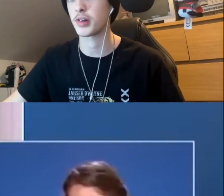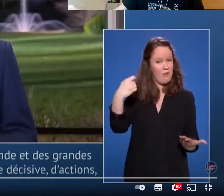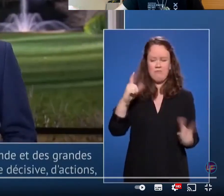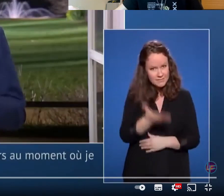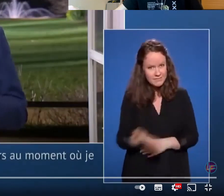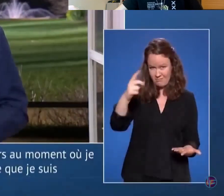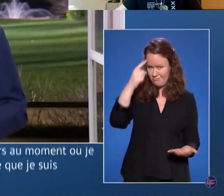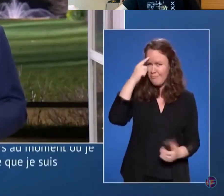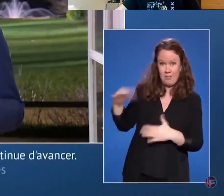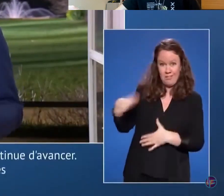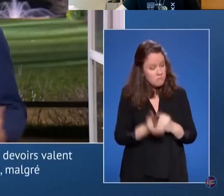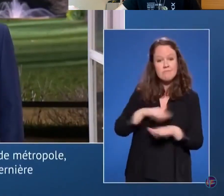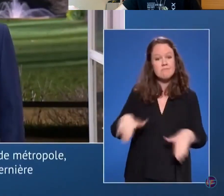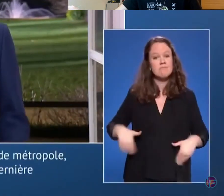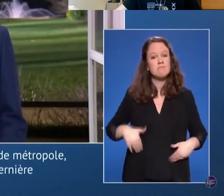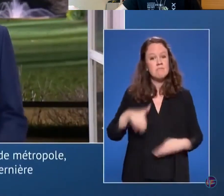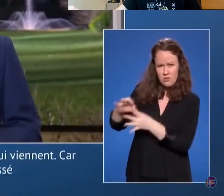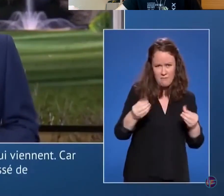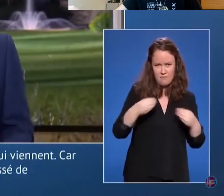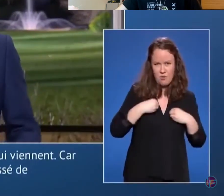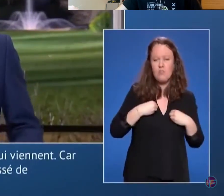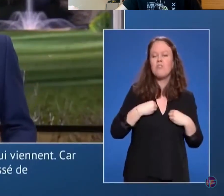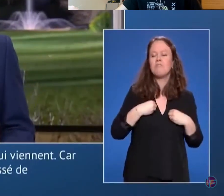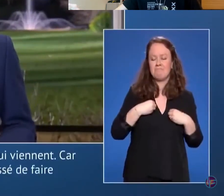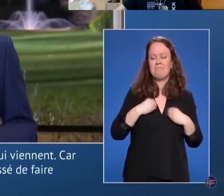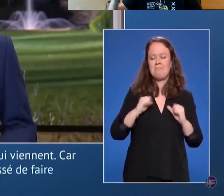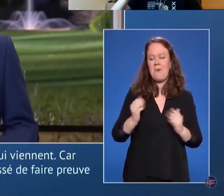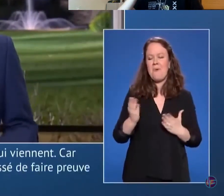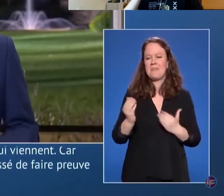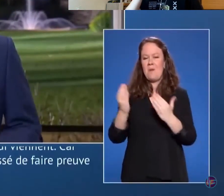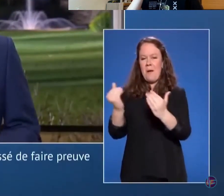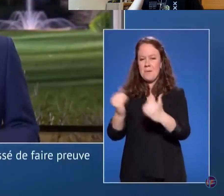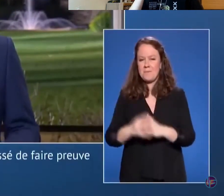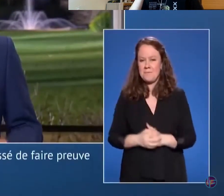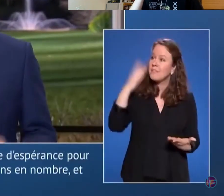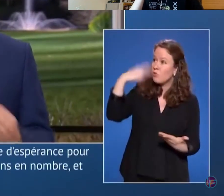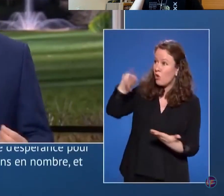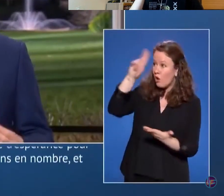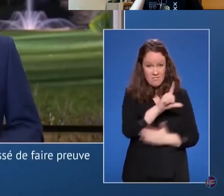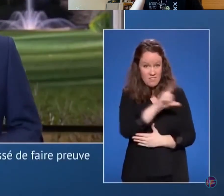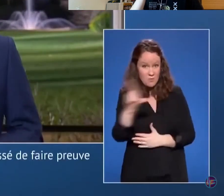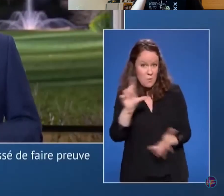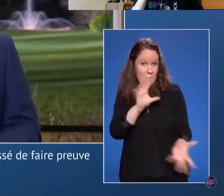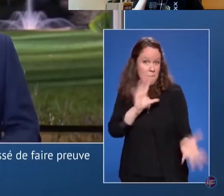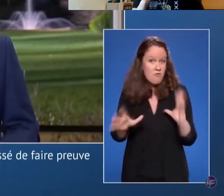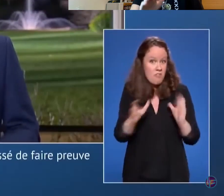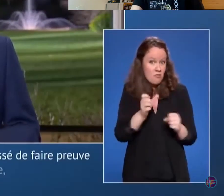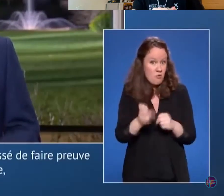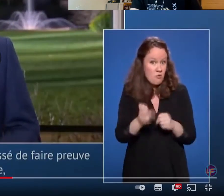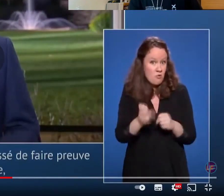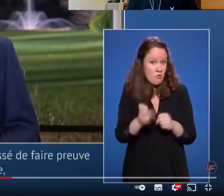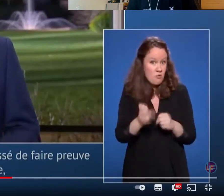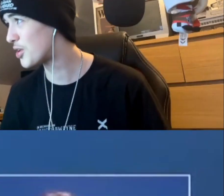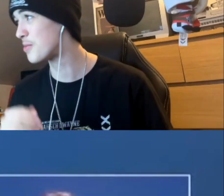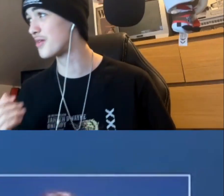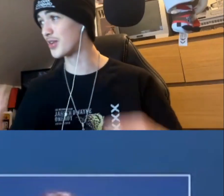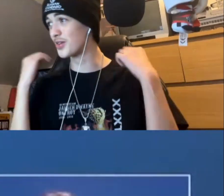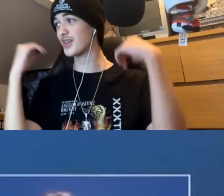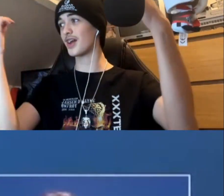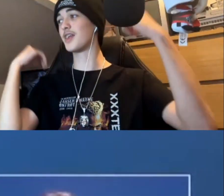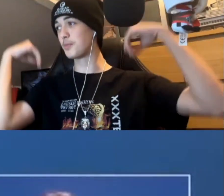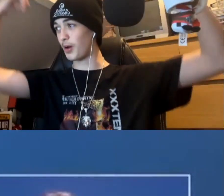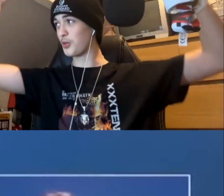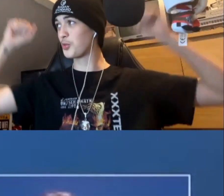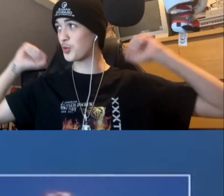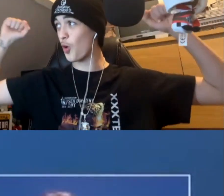quelque chose comme ça Je m'en suis Au temps Par tu Les conne 2022 peut-être sera l'année de partouze Je veux le croire avec vous 2022